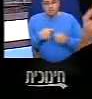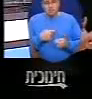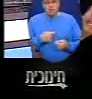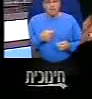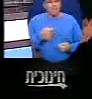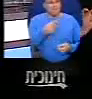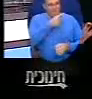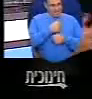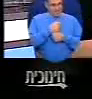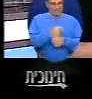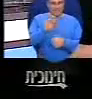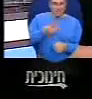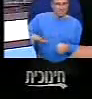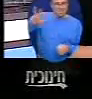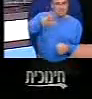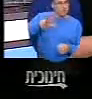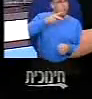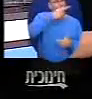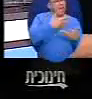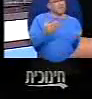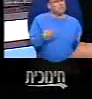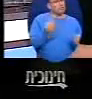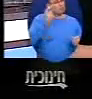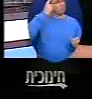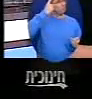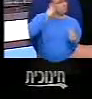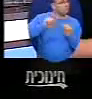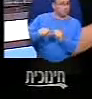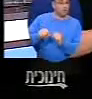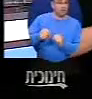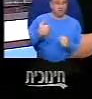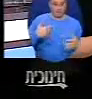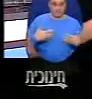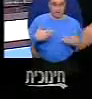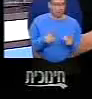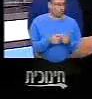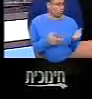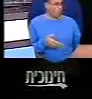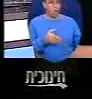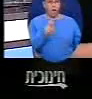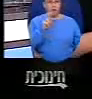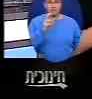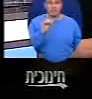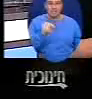הציבור, בעצם על האינטרס הזה אין מי שידאג, ובעניין הזה אני באמת שמחה שאנשים כמו עדי הרימו